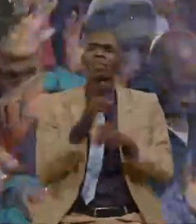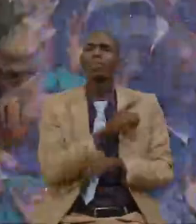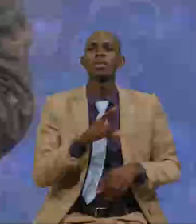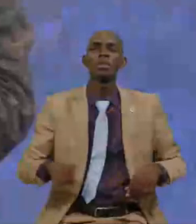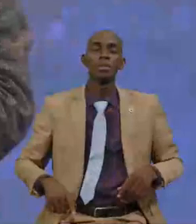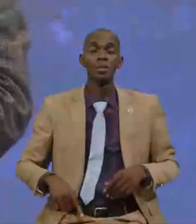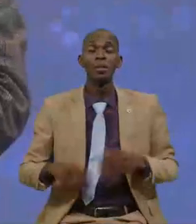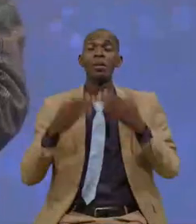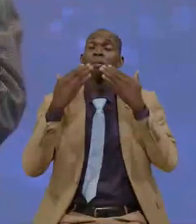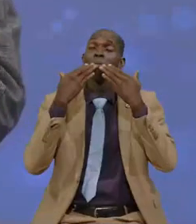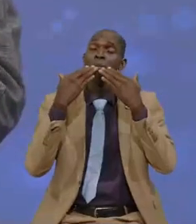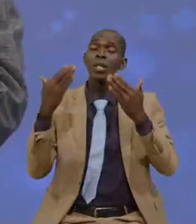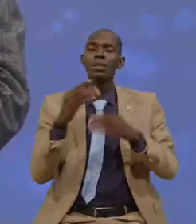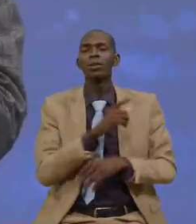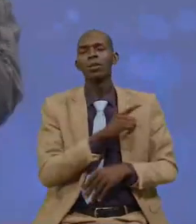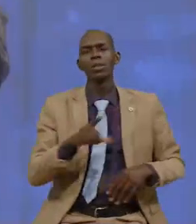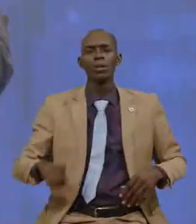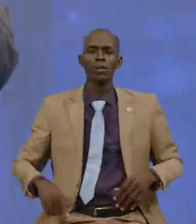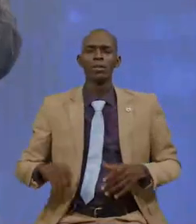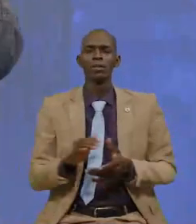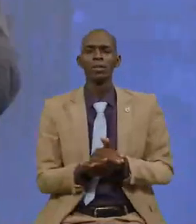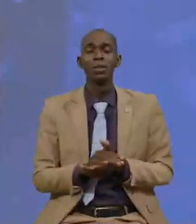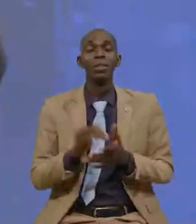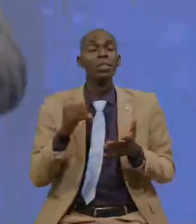Merci Seigneur. Merci Seigneur.